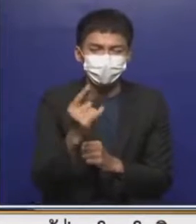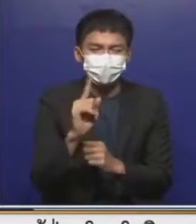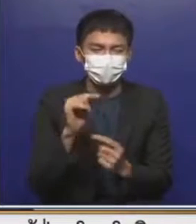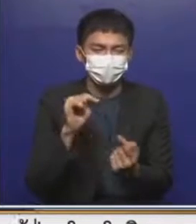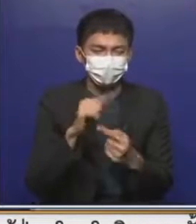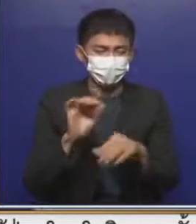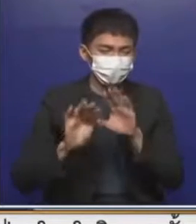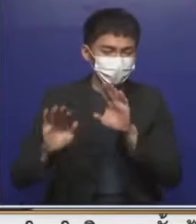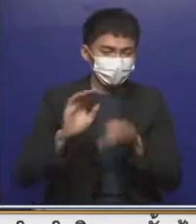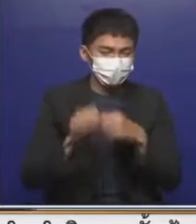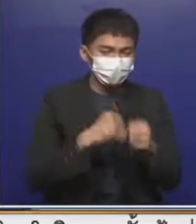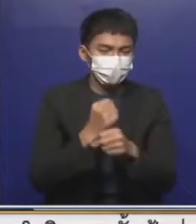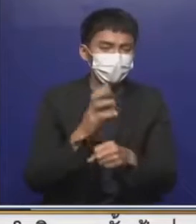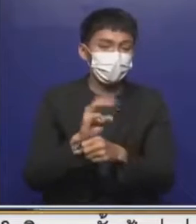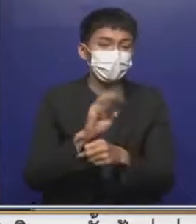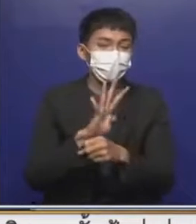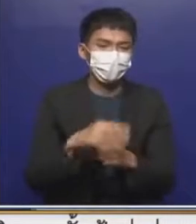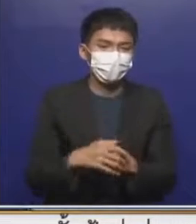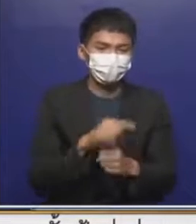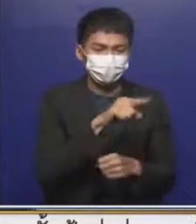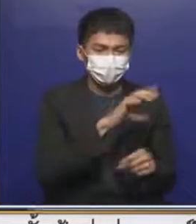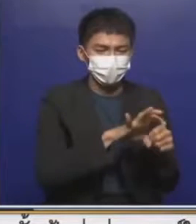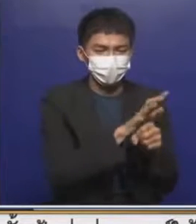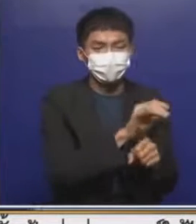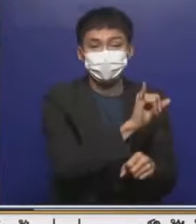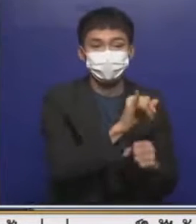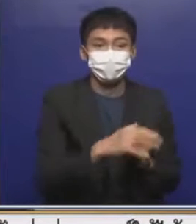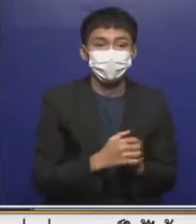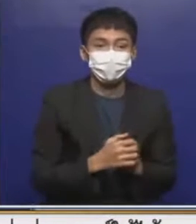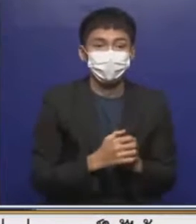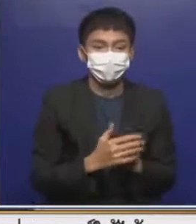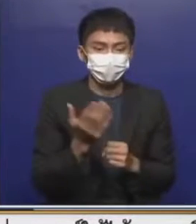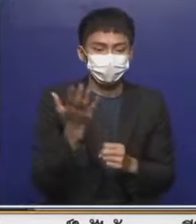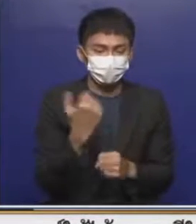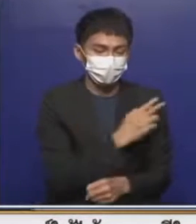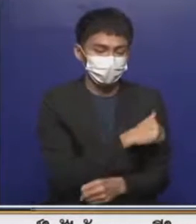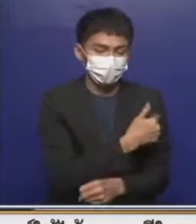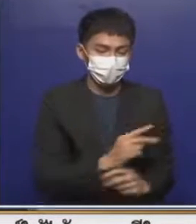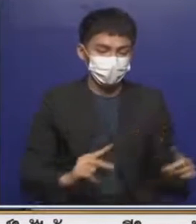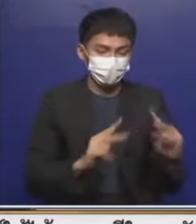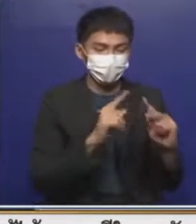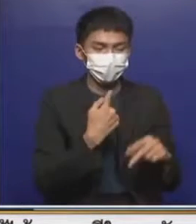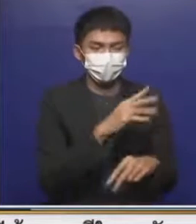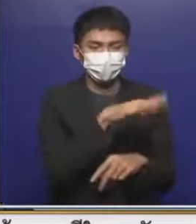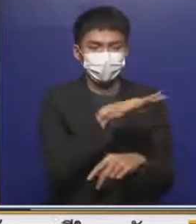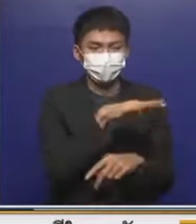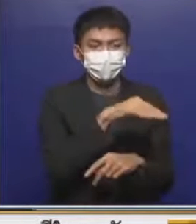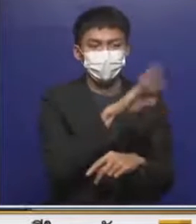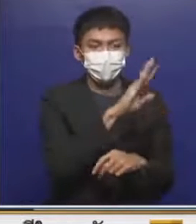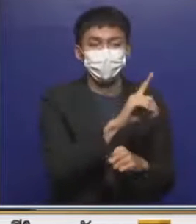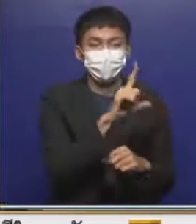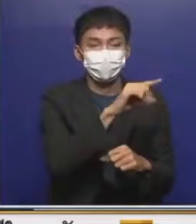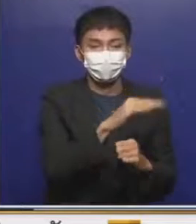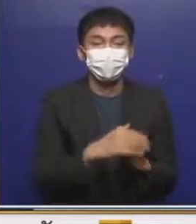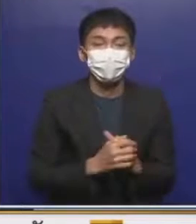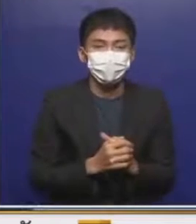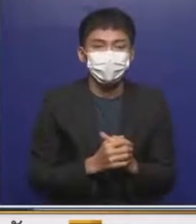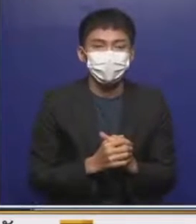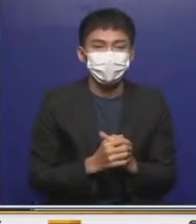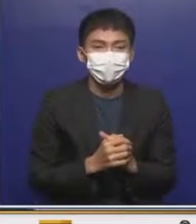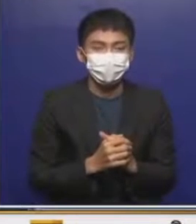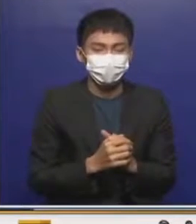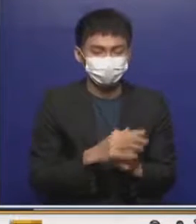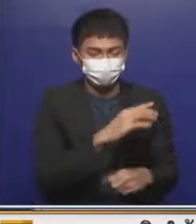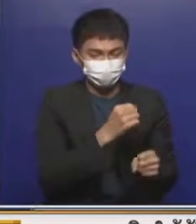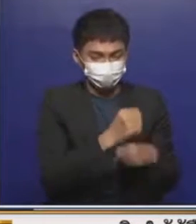ปี 62 ที่ยังไม่เจอกัโควิดในปีนั้น กลมควบคุมโลกได้งบประมาณอยู่ที่ 4,036 ล้านคืừng attending 65